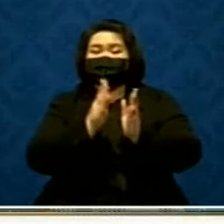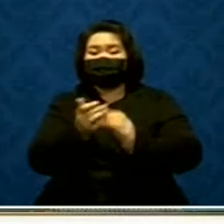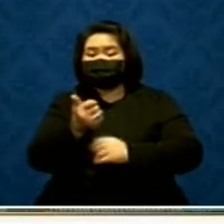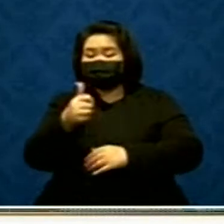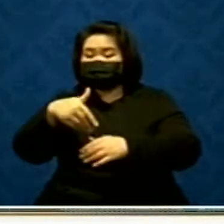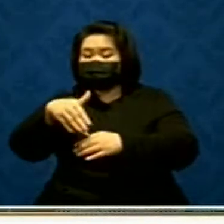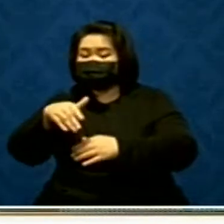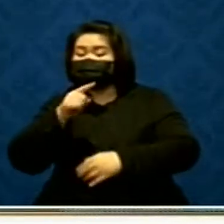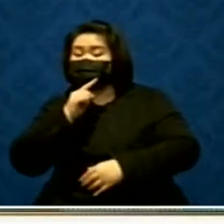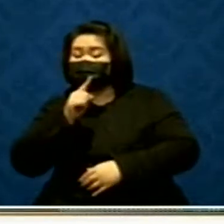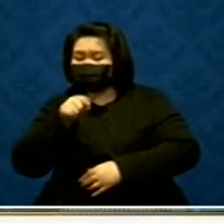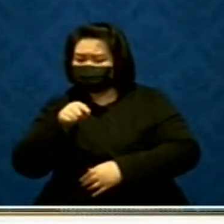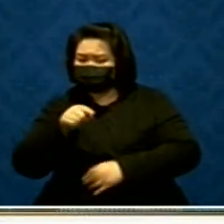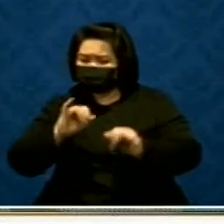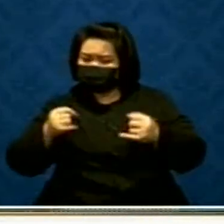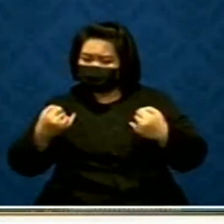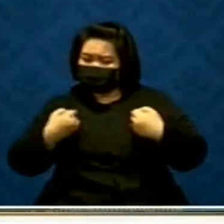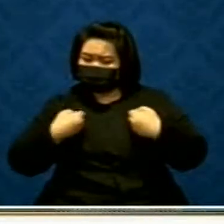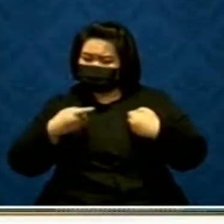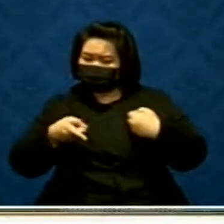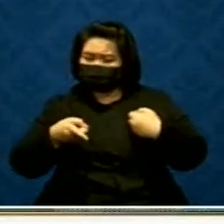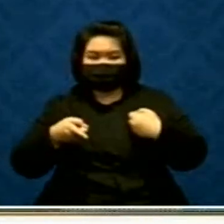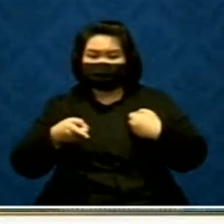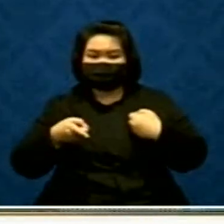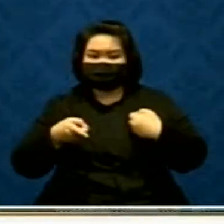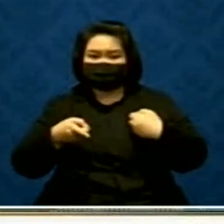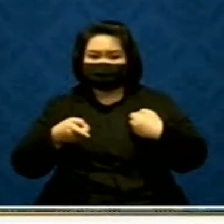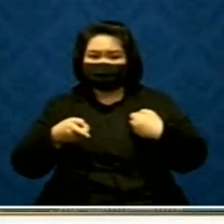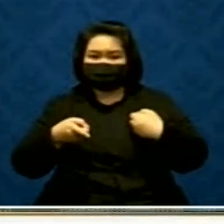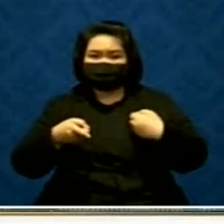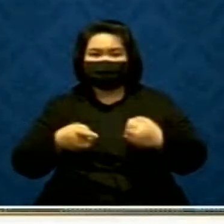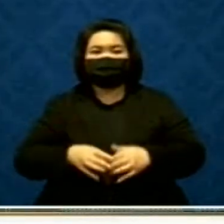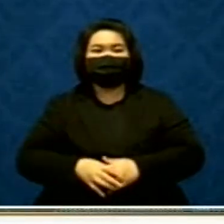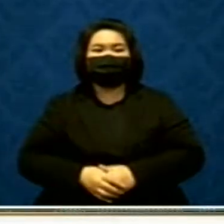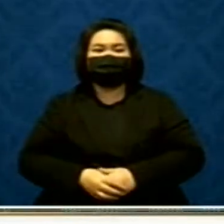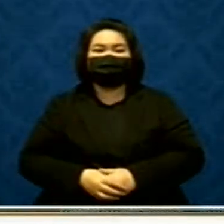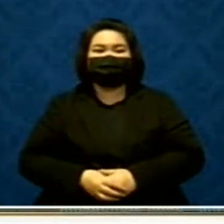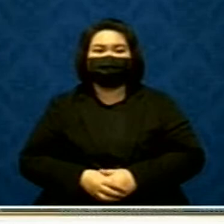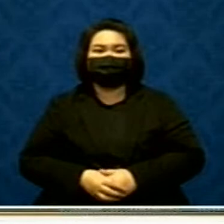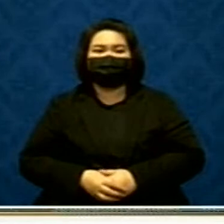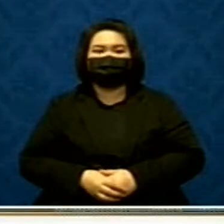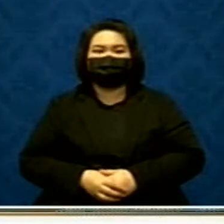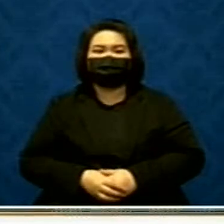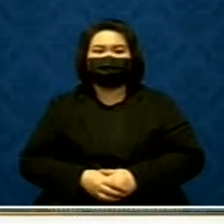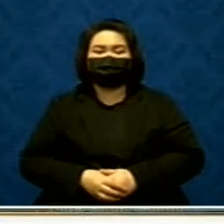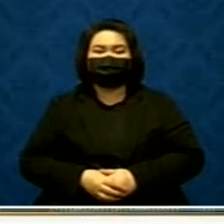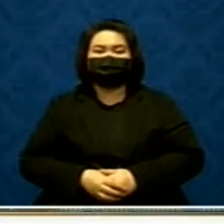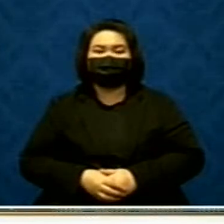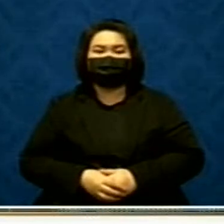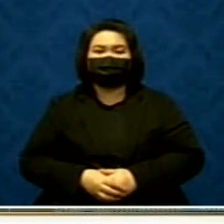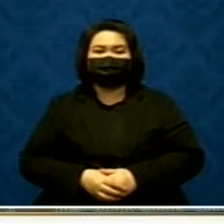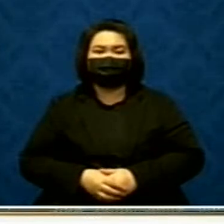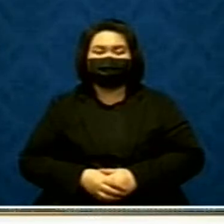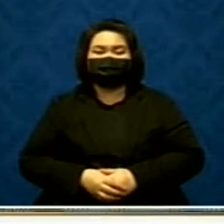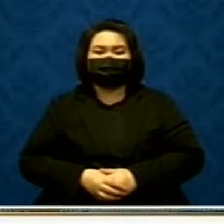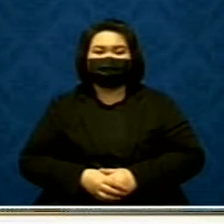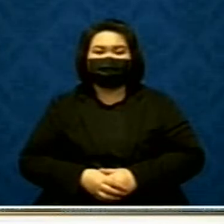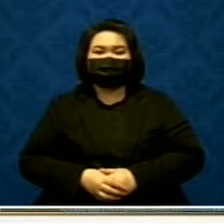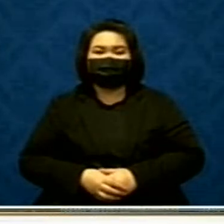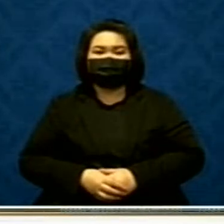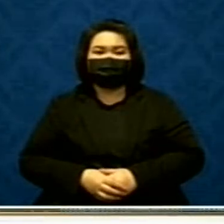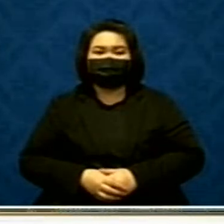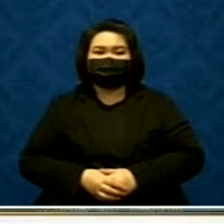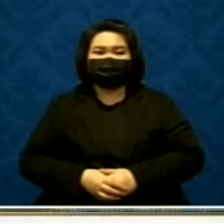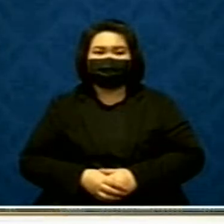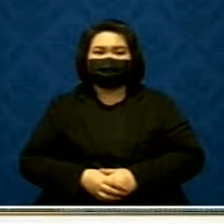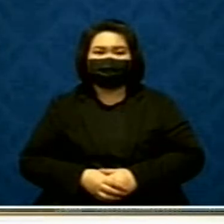อกเนี่ยมาอ้างสิทธิ์ในที่ดินแปลงที่ได้มีคำพิพากษาแต่ไม่นะครับสามารถที่จะ